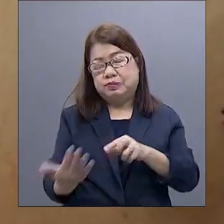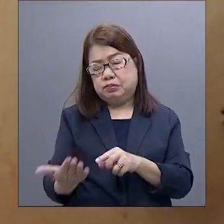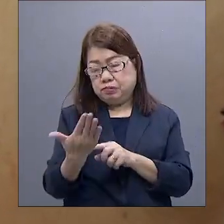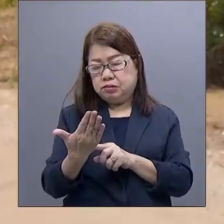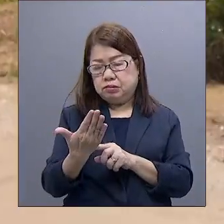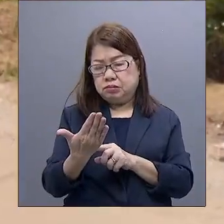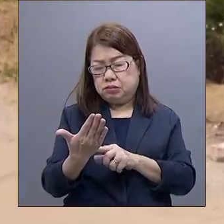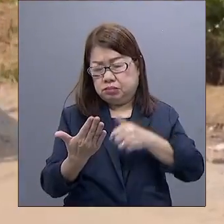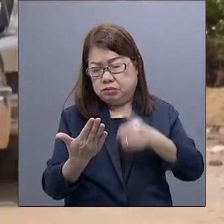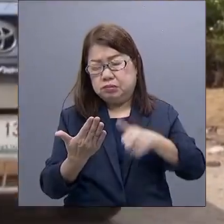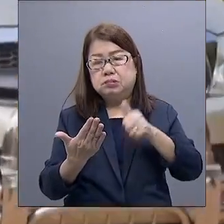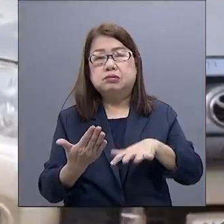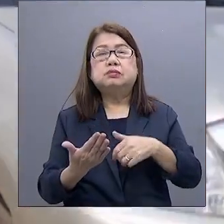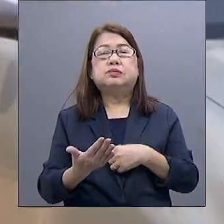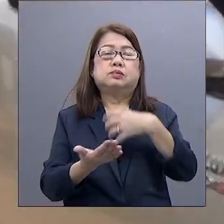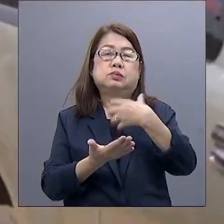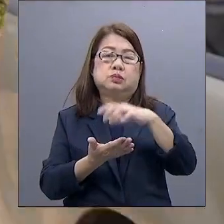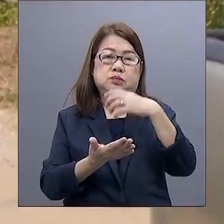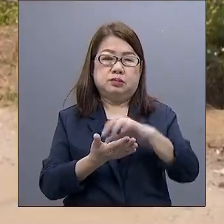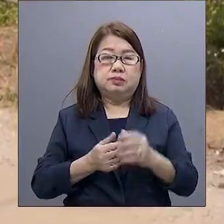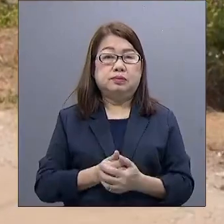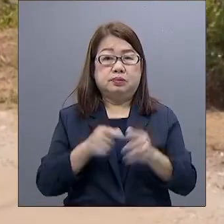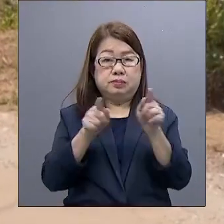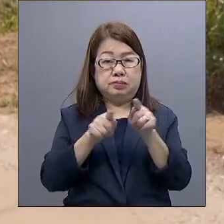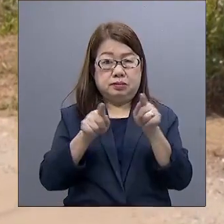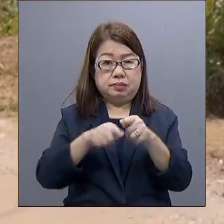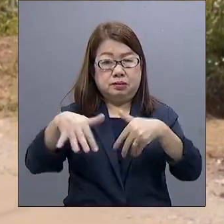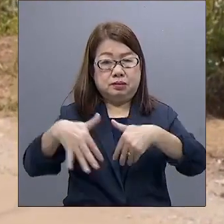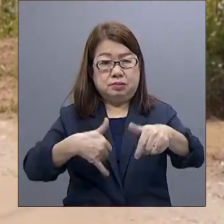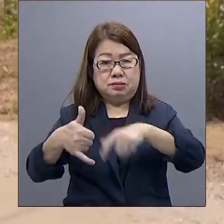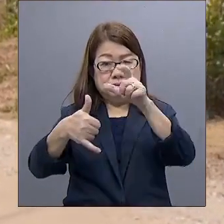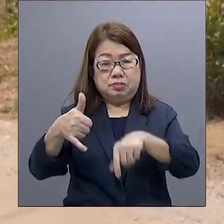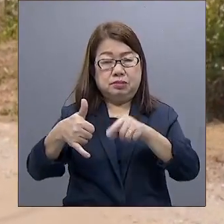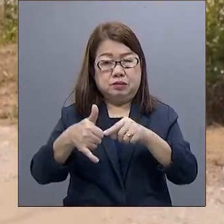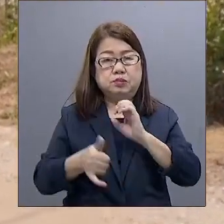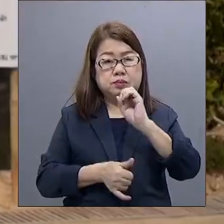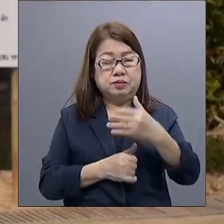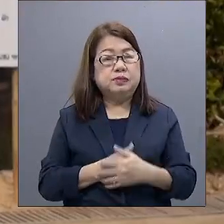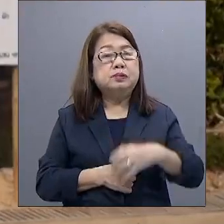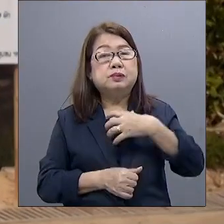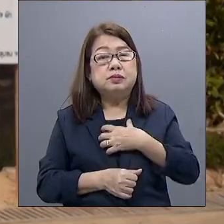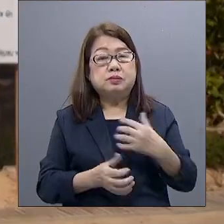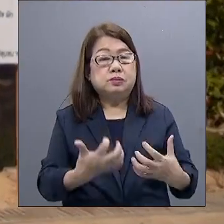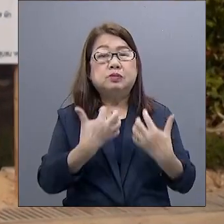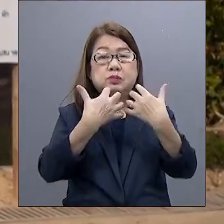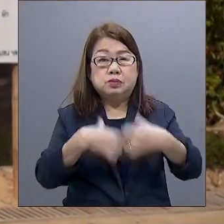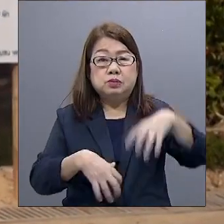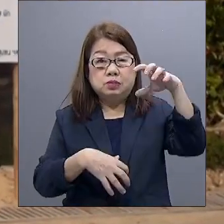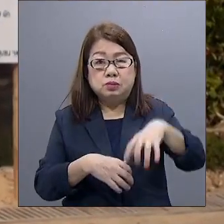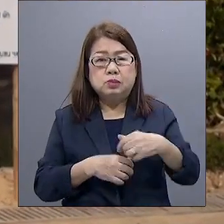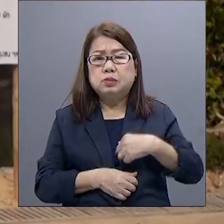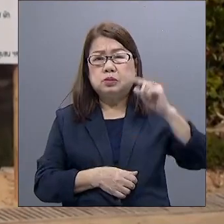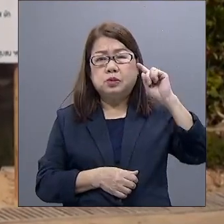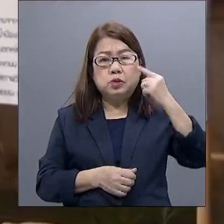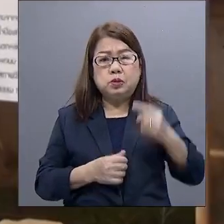iminกัขึไปเช้เดยวกับชาวบานอีคนนึงนะคะที่บอกวาการเข้ามาทำเหแรกใพื้นที่เนี่ยชาบานมเหนรู้มาก่อนแล้ว